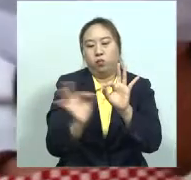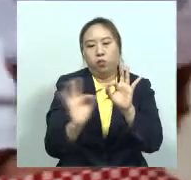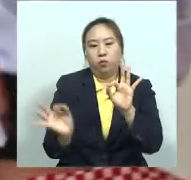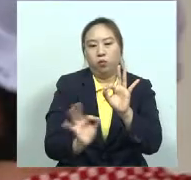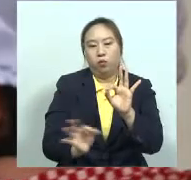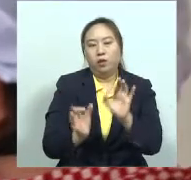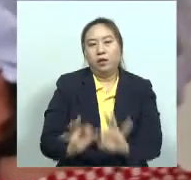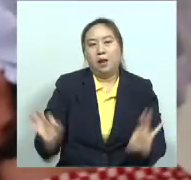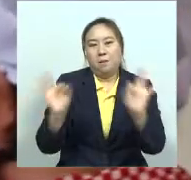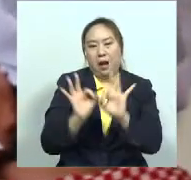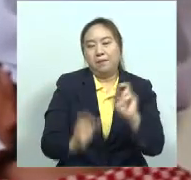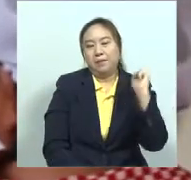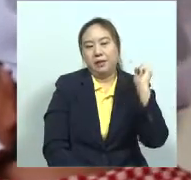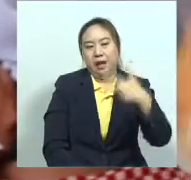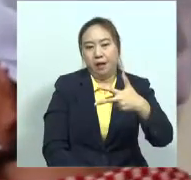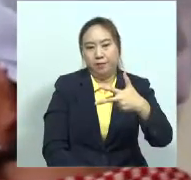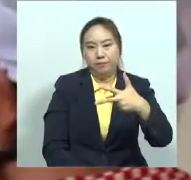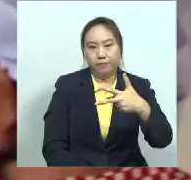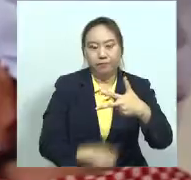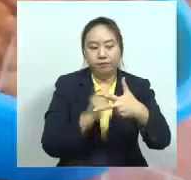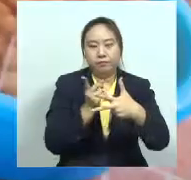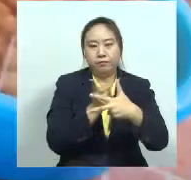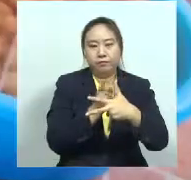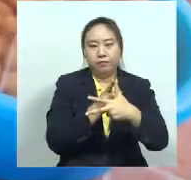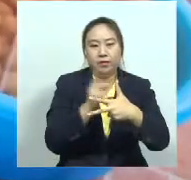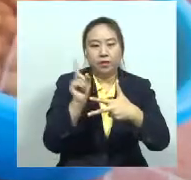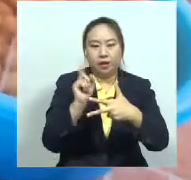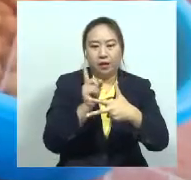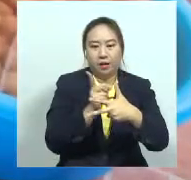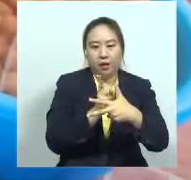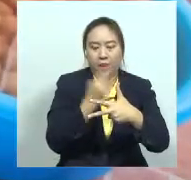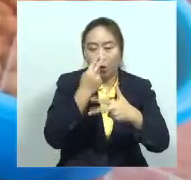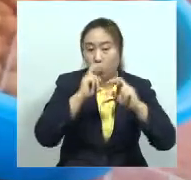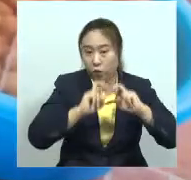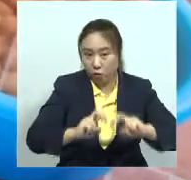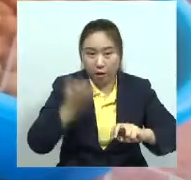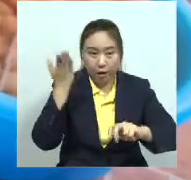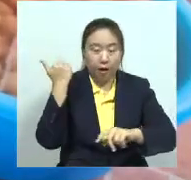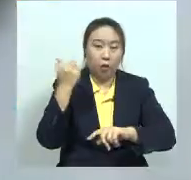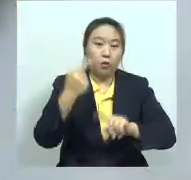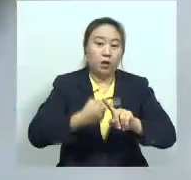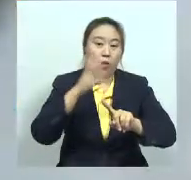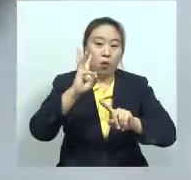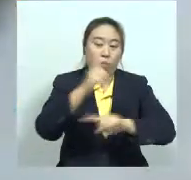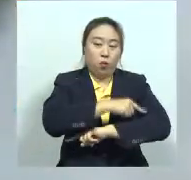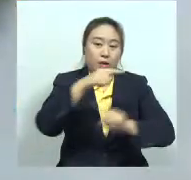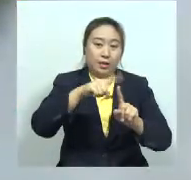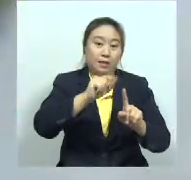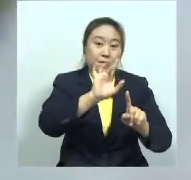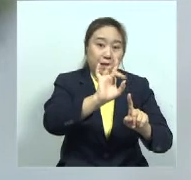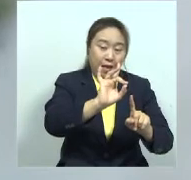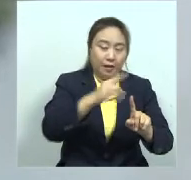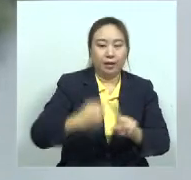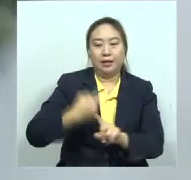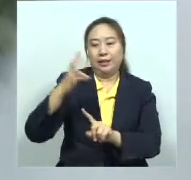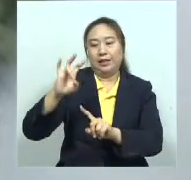การสอบสวนใน3ประเด็นด้วยกันนะคะประเด็นที่1ก็คือการสอบสวนพบว่าในวันที่28มิถุนายนและวันที่1กรก